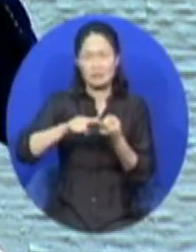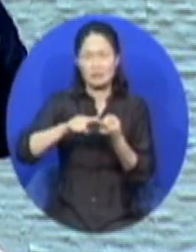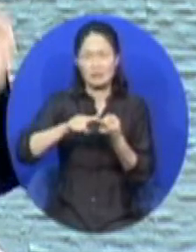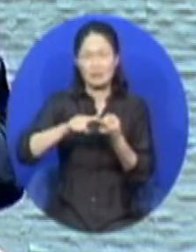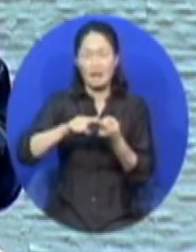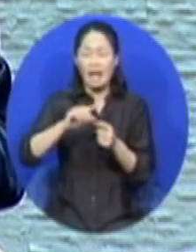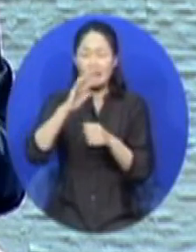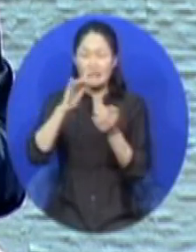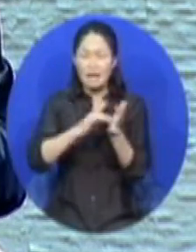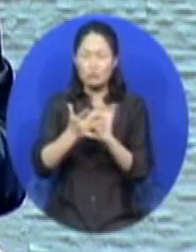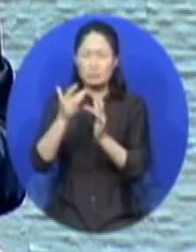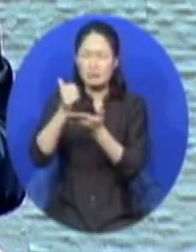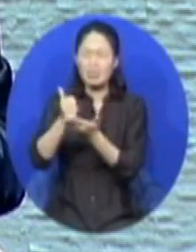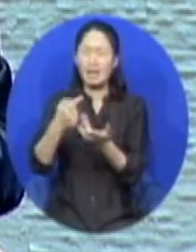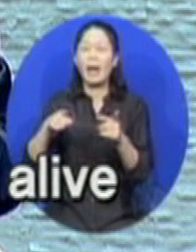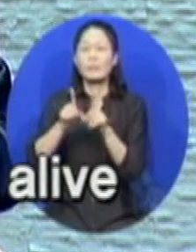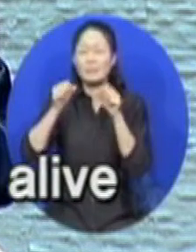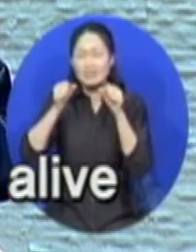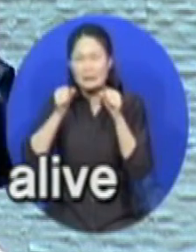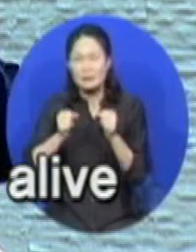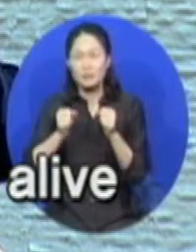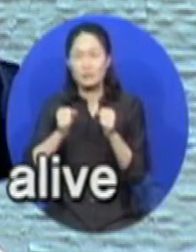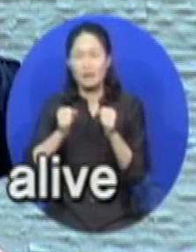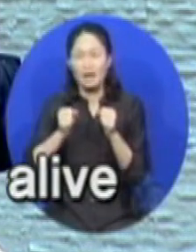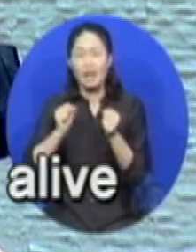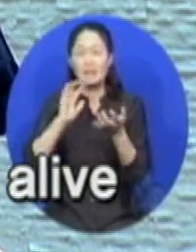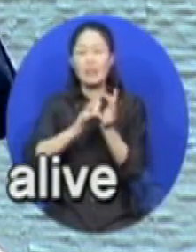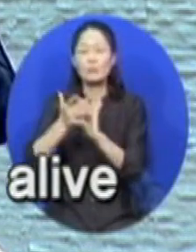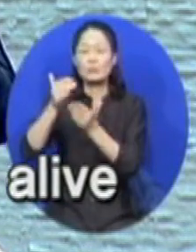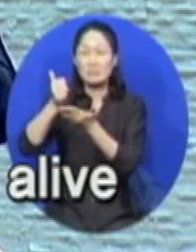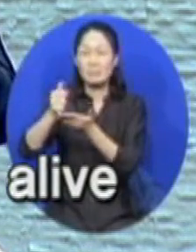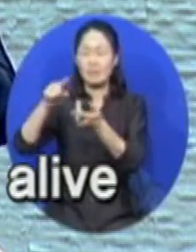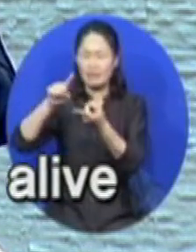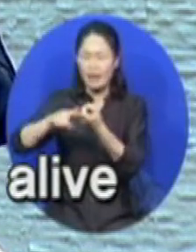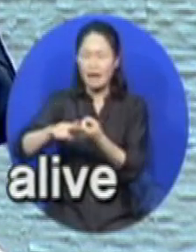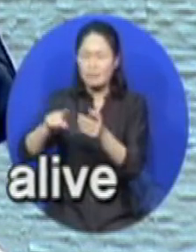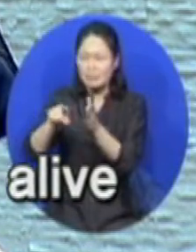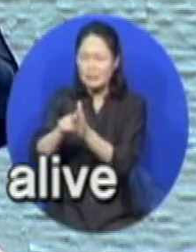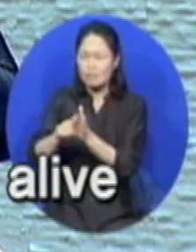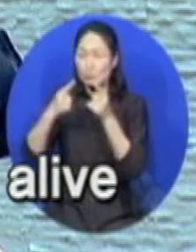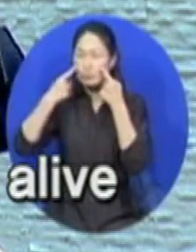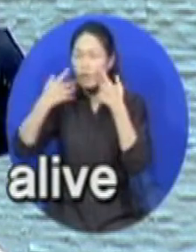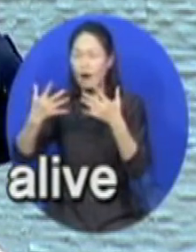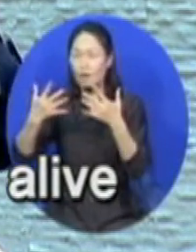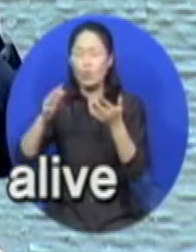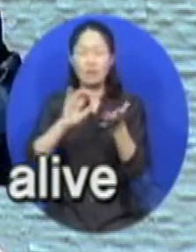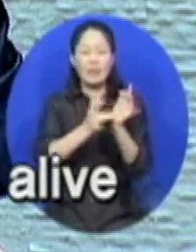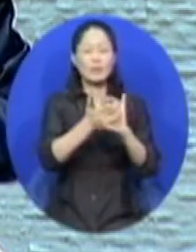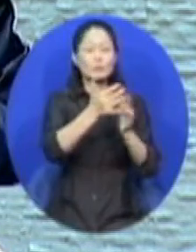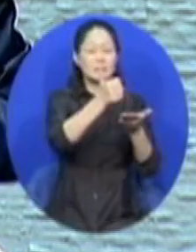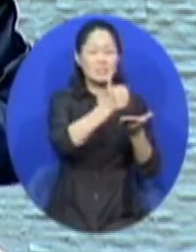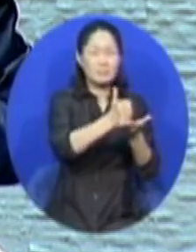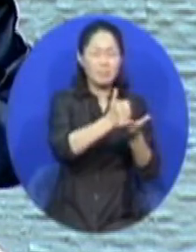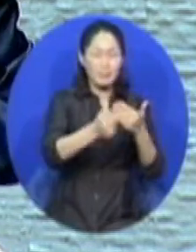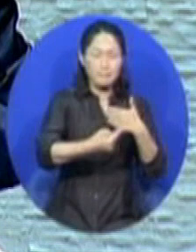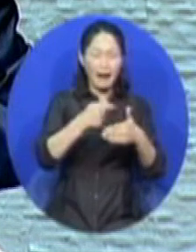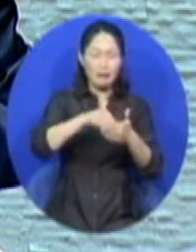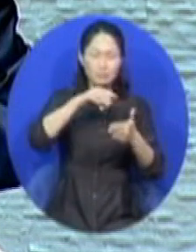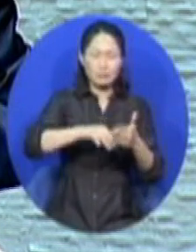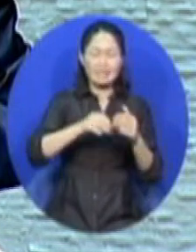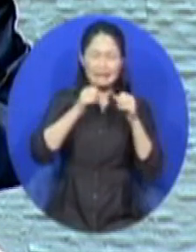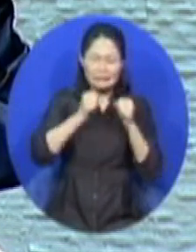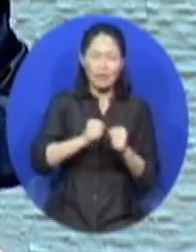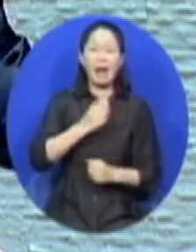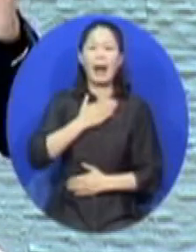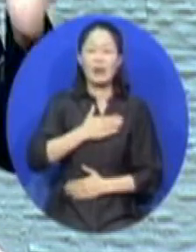예수님이 함께 계시는 거예요 예수님에 대한 밑에 미 분명하고 예수님의 정말 마음에 계신 것을 정말